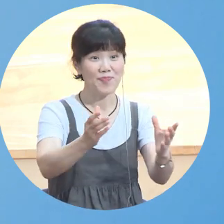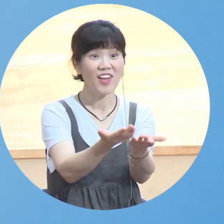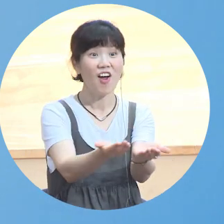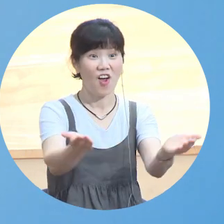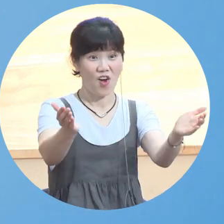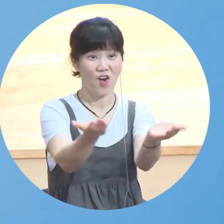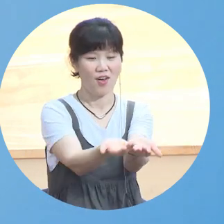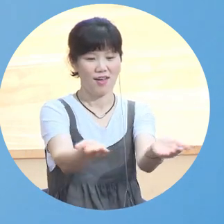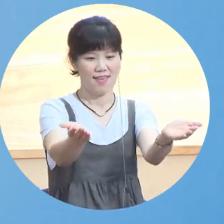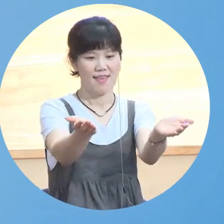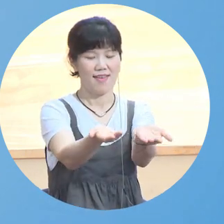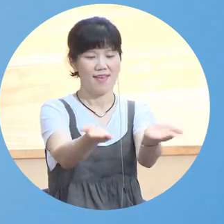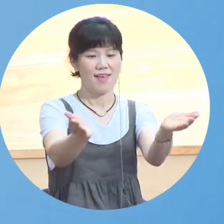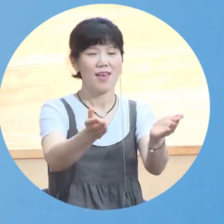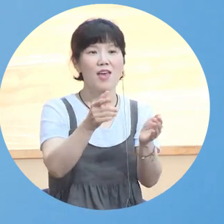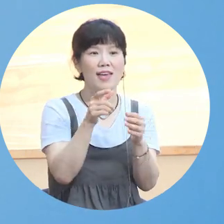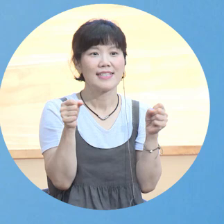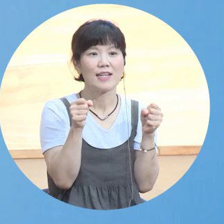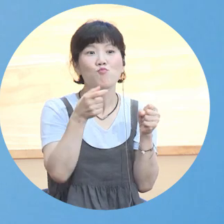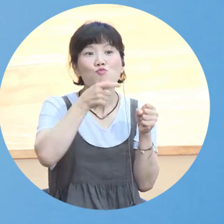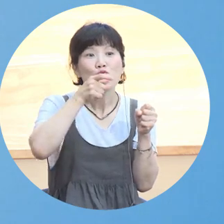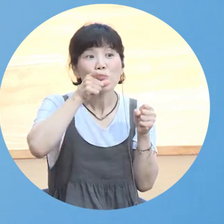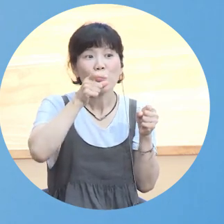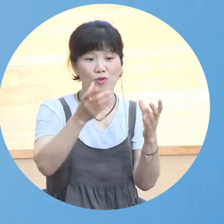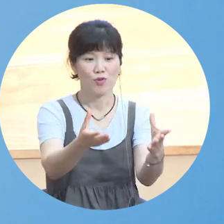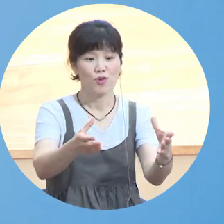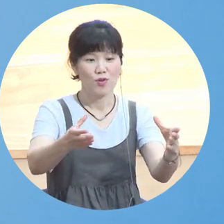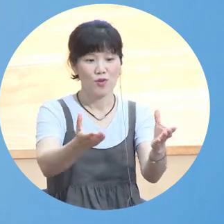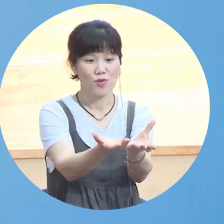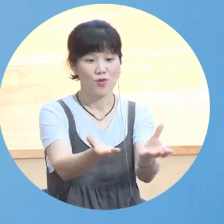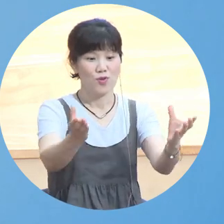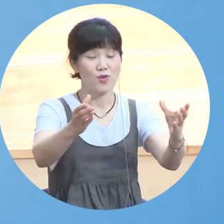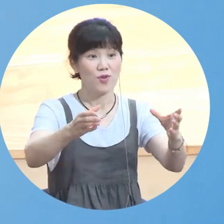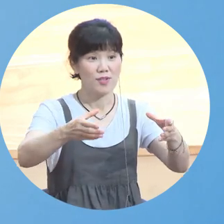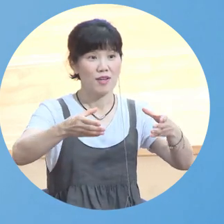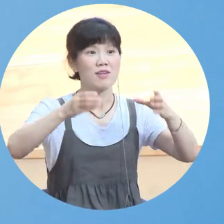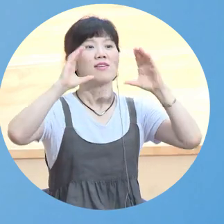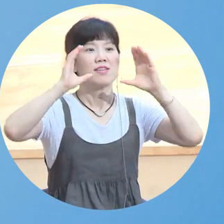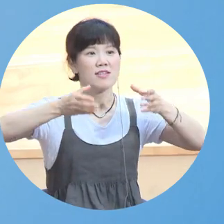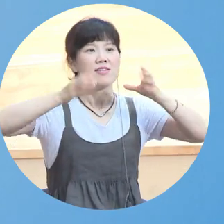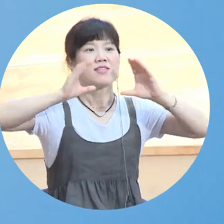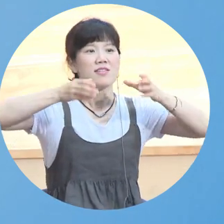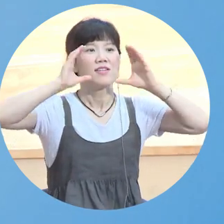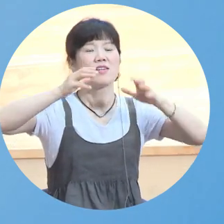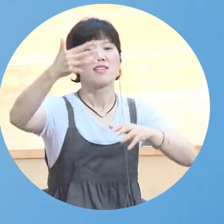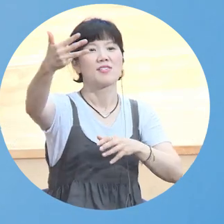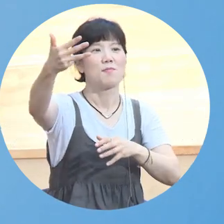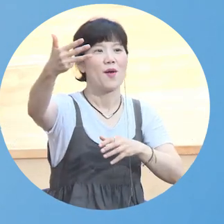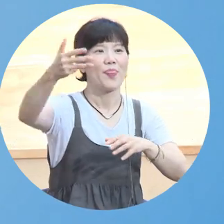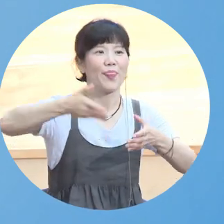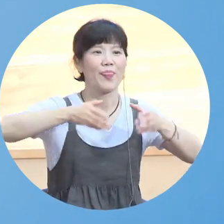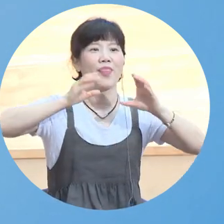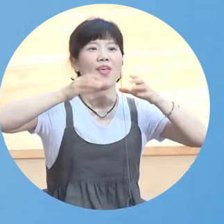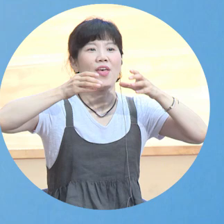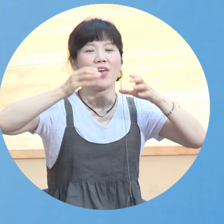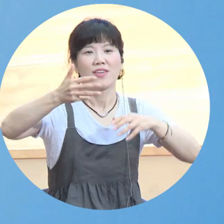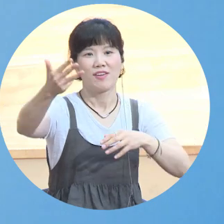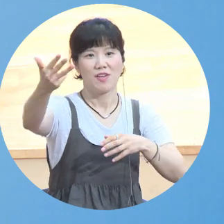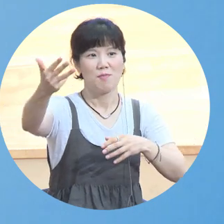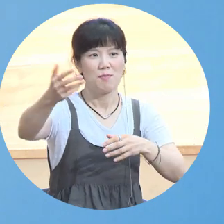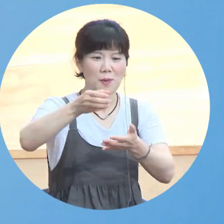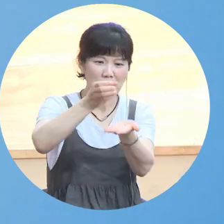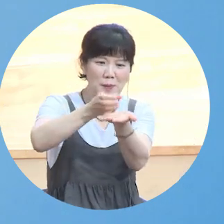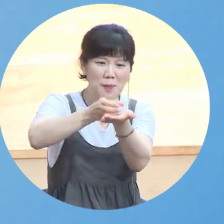냉수를 8자를 들이치는 바깥 아까 마신 여러분 이런 자네 8잔 마시는 것도 힘듭니다 말해